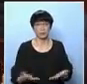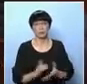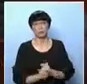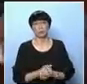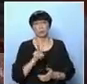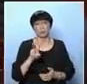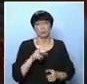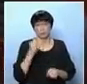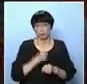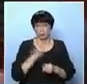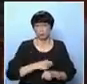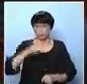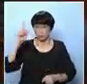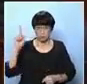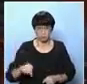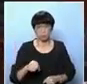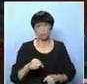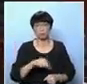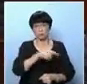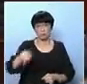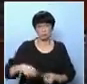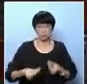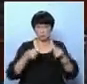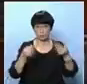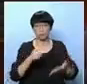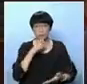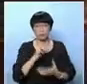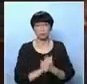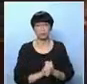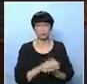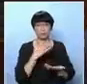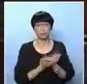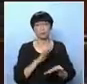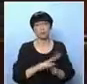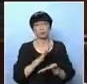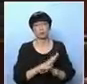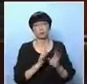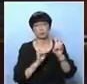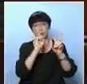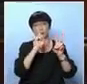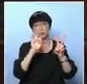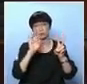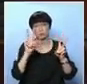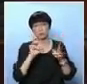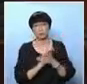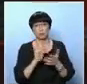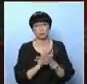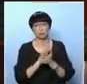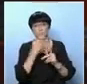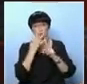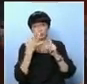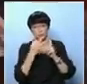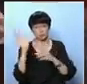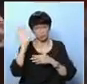立竿见影，即刻有地用。我唔使等到几多年话2032年13年后我哋先